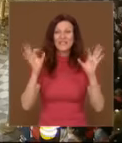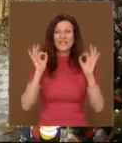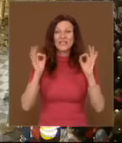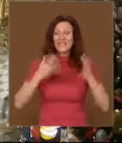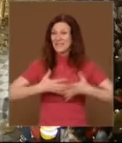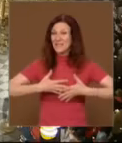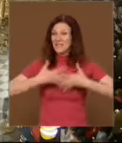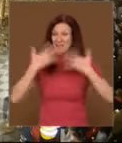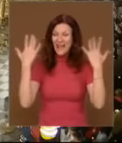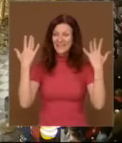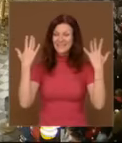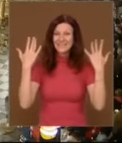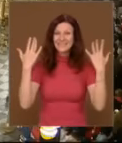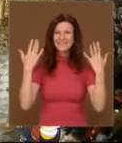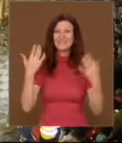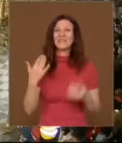Бъдете отново с